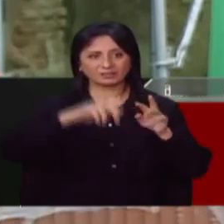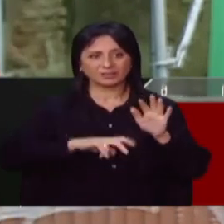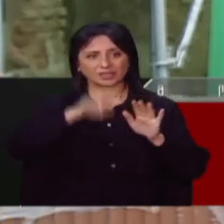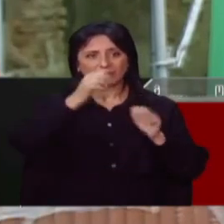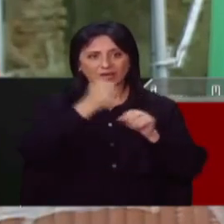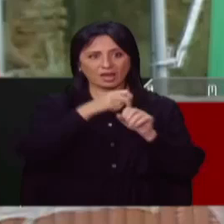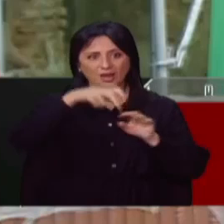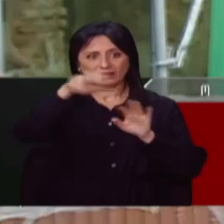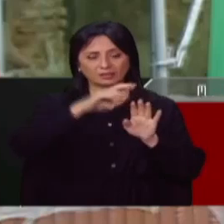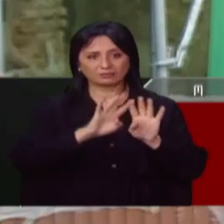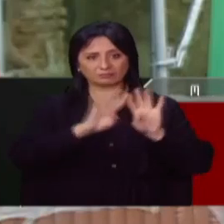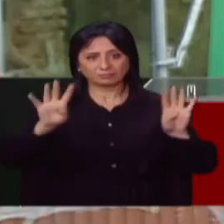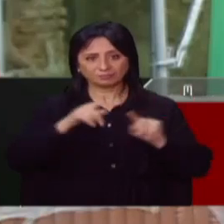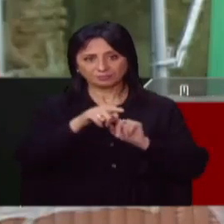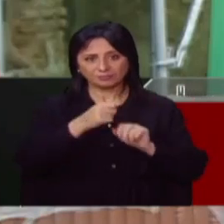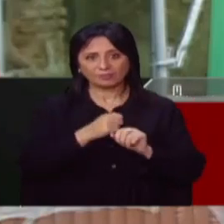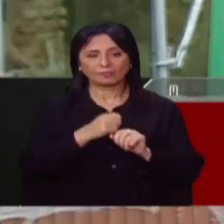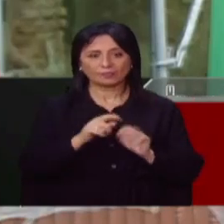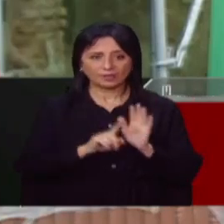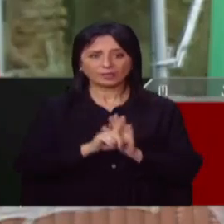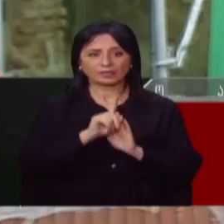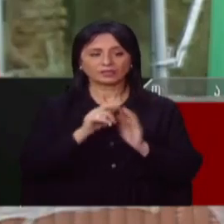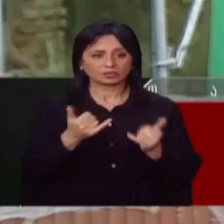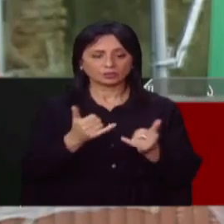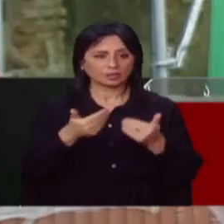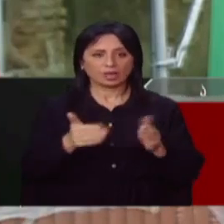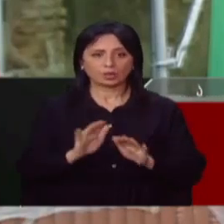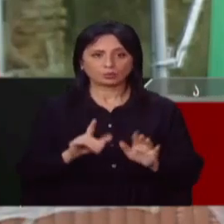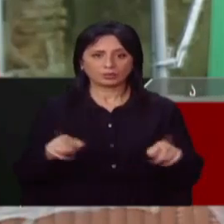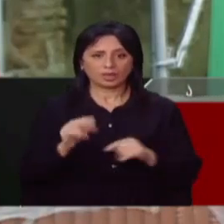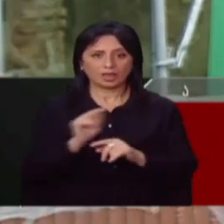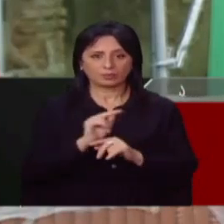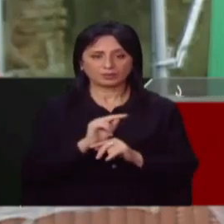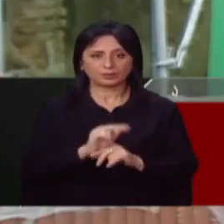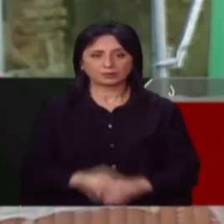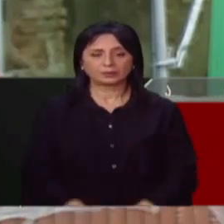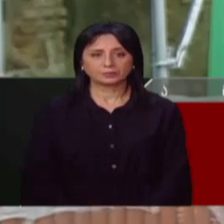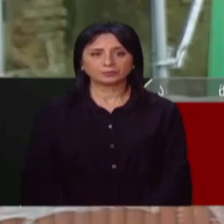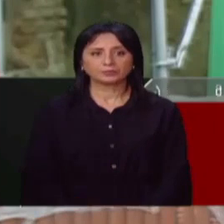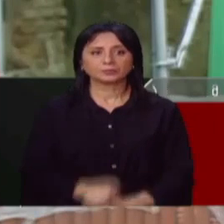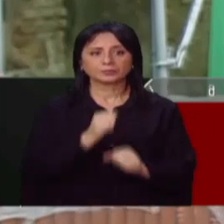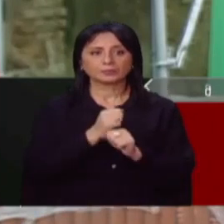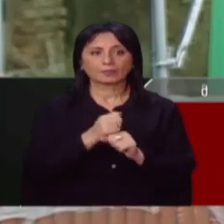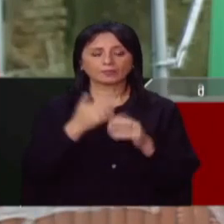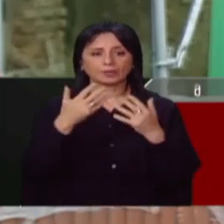და დაიწყეთ, როიტყვიან, გადაუდებლად რეაბილიტაცია.